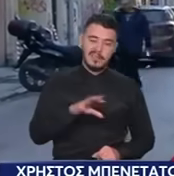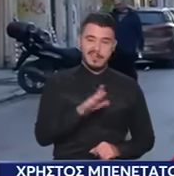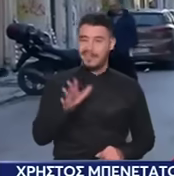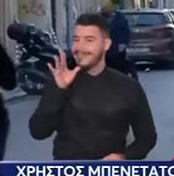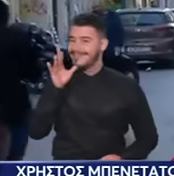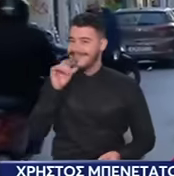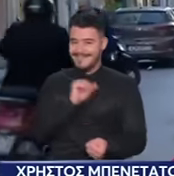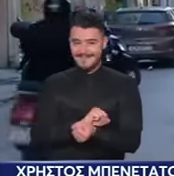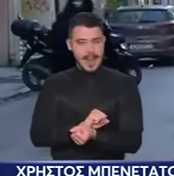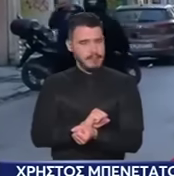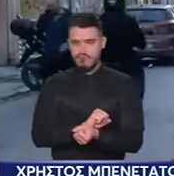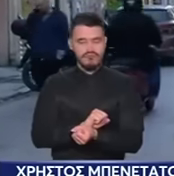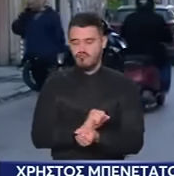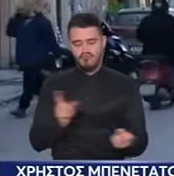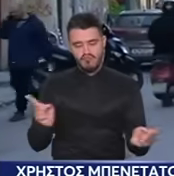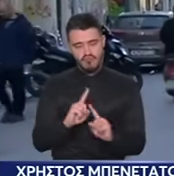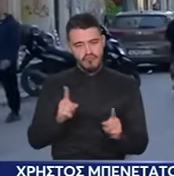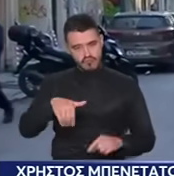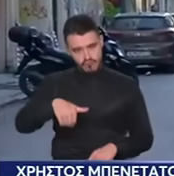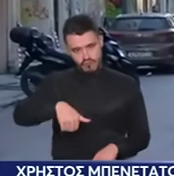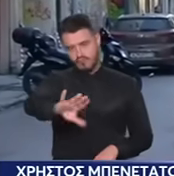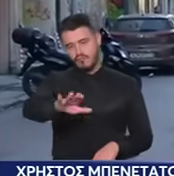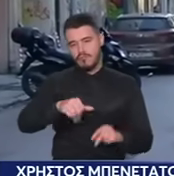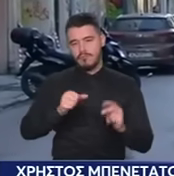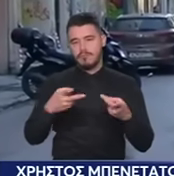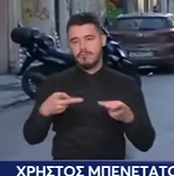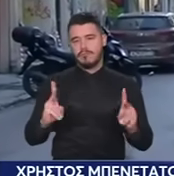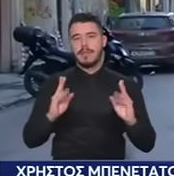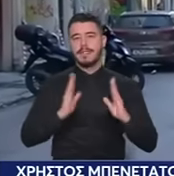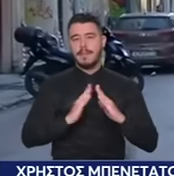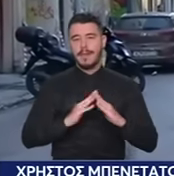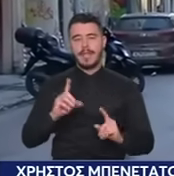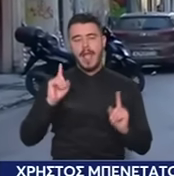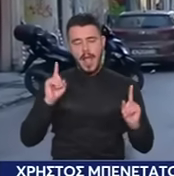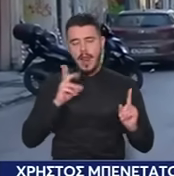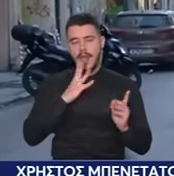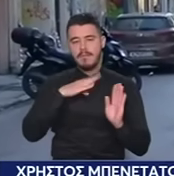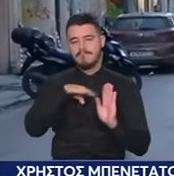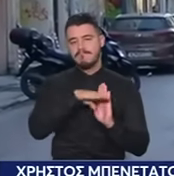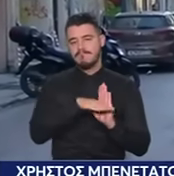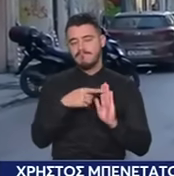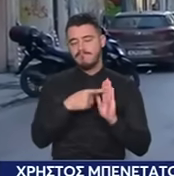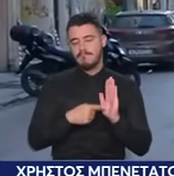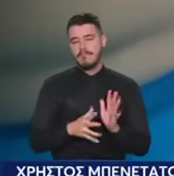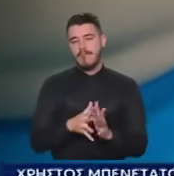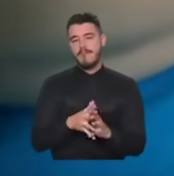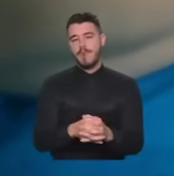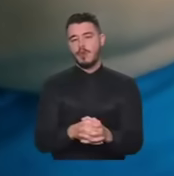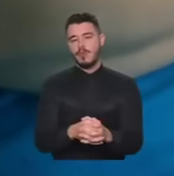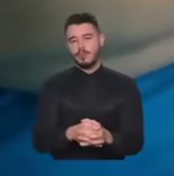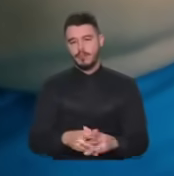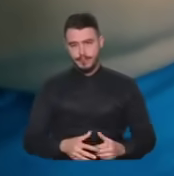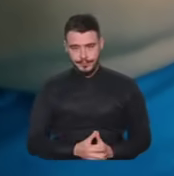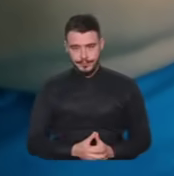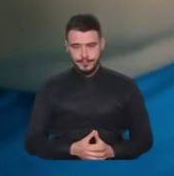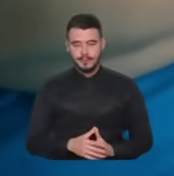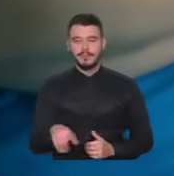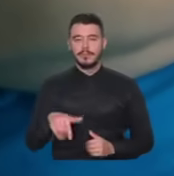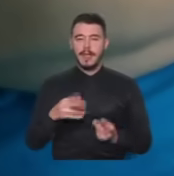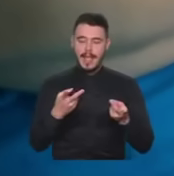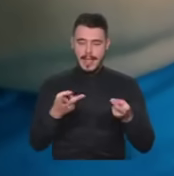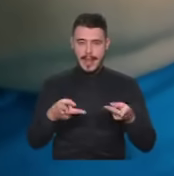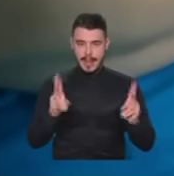και βεβαίως του επευλήθηκαν οι συγκεκριμένοι περιοριστικοί όροι όπως αυτοί διατυπώθηκαν στο σχετικό έγγραφο. Ο κατηγορούμενος αφέθηκε